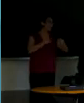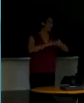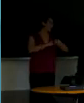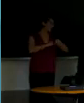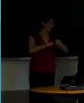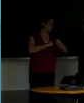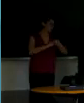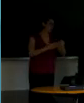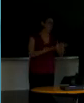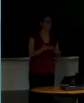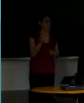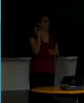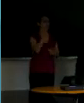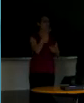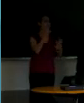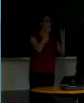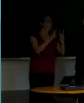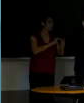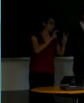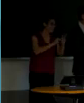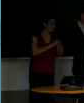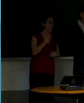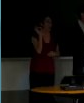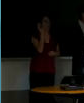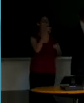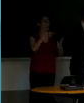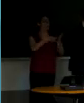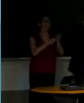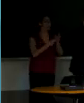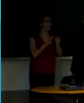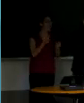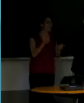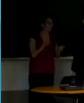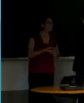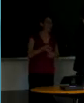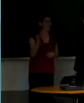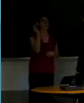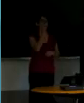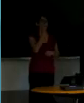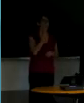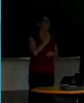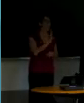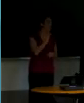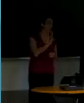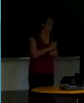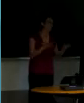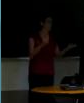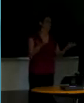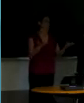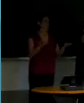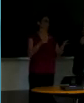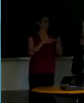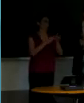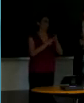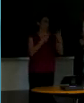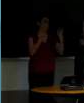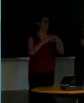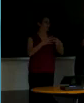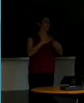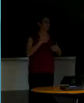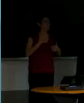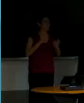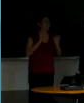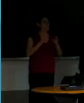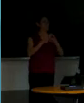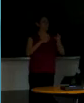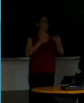da ricercatore, da tecnico commerciale, da consulente. Noi troviamo ingegneri meccanici ai vertici delle grandi aziende,